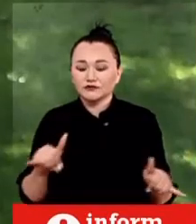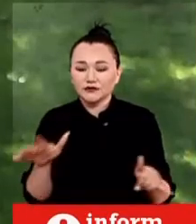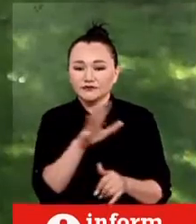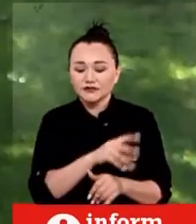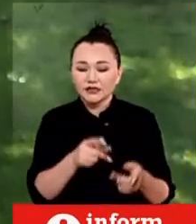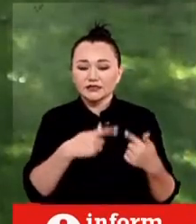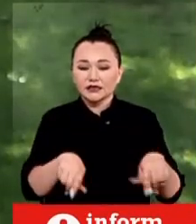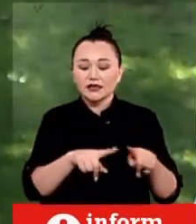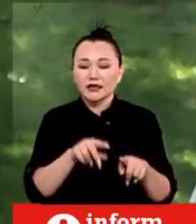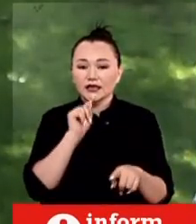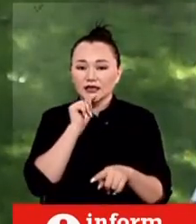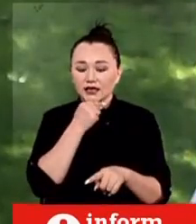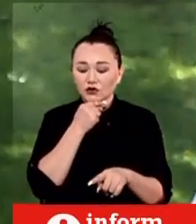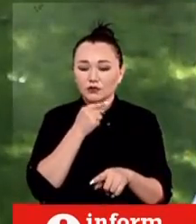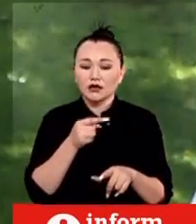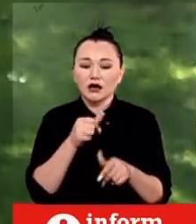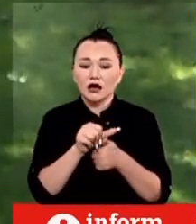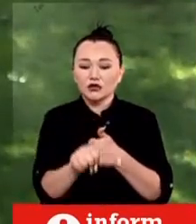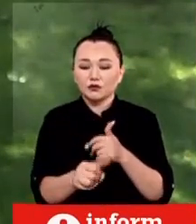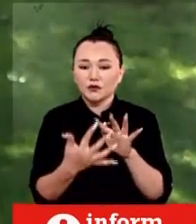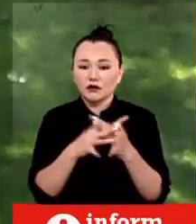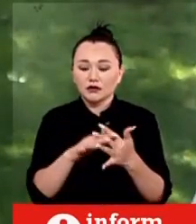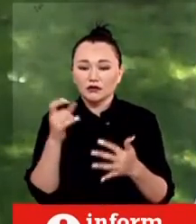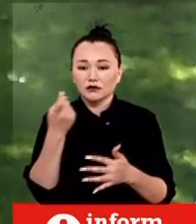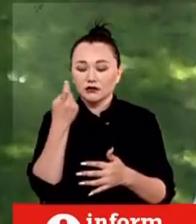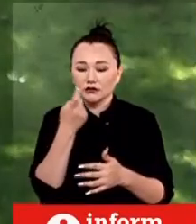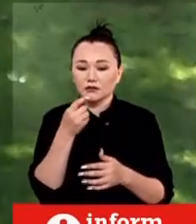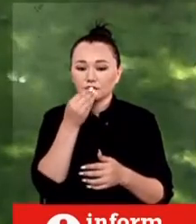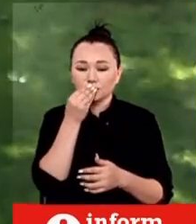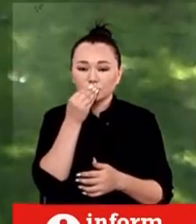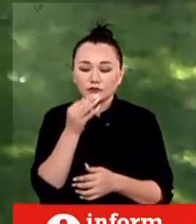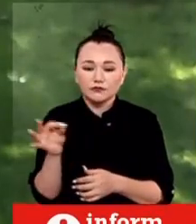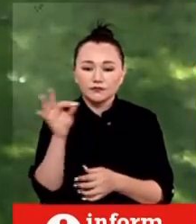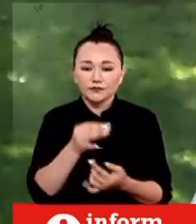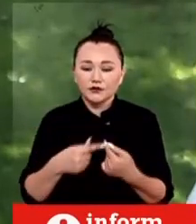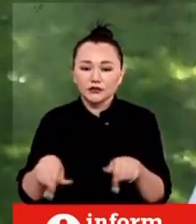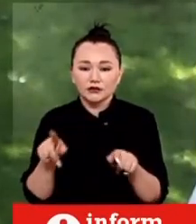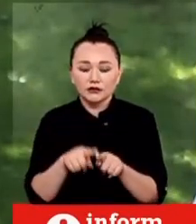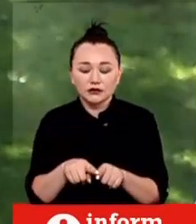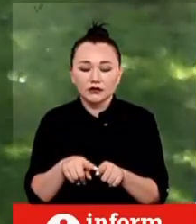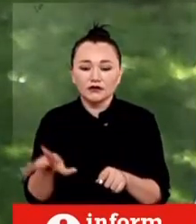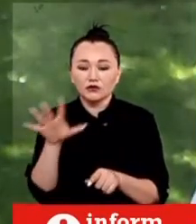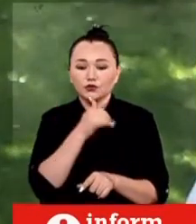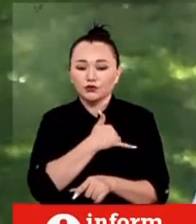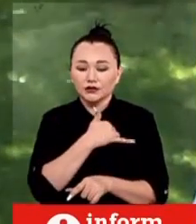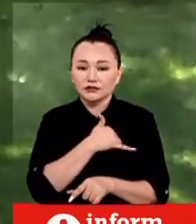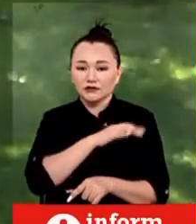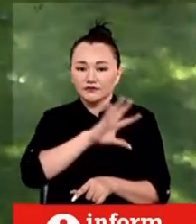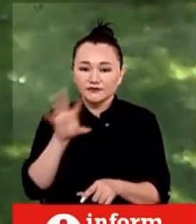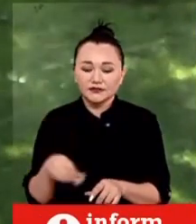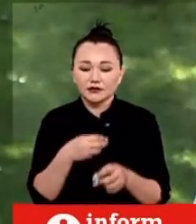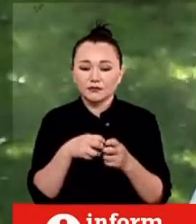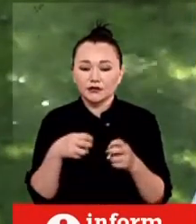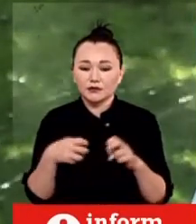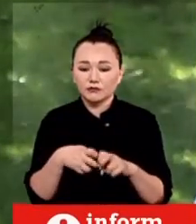сферы экономики, особенно аграрная отрасль, пищевая отрасль. У нас вся проблема в том,